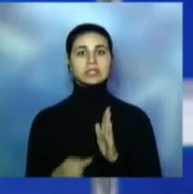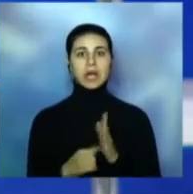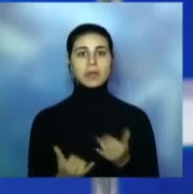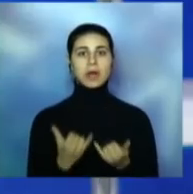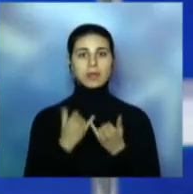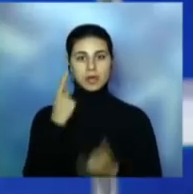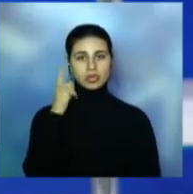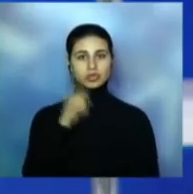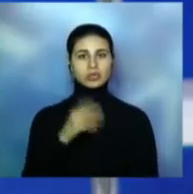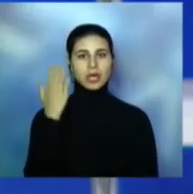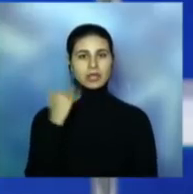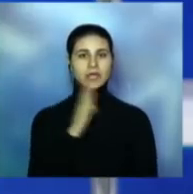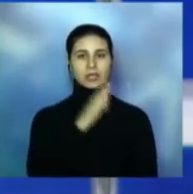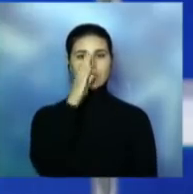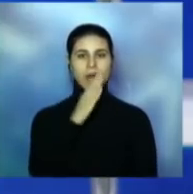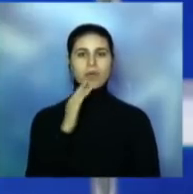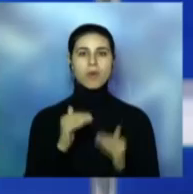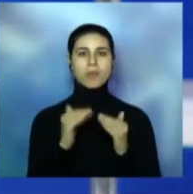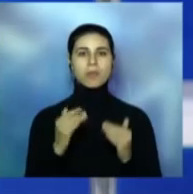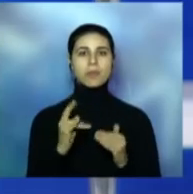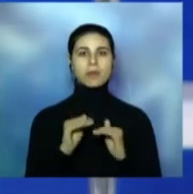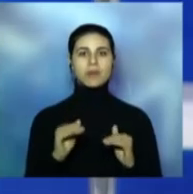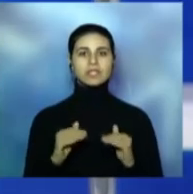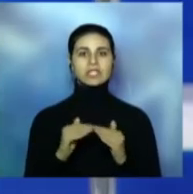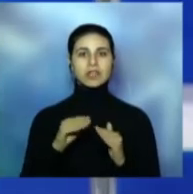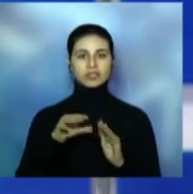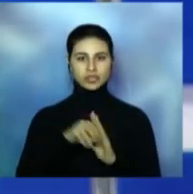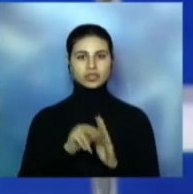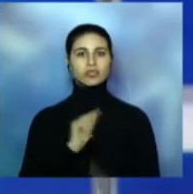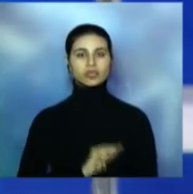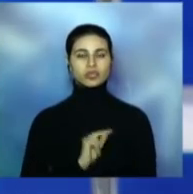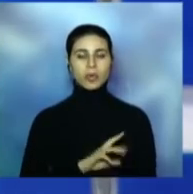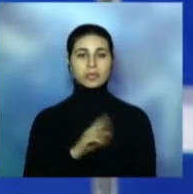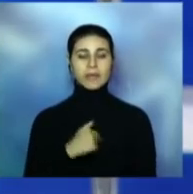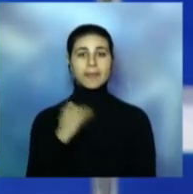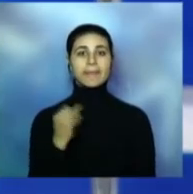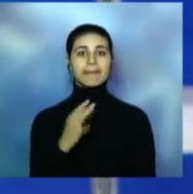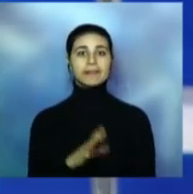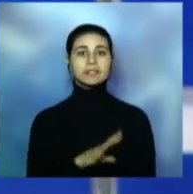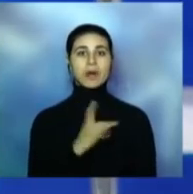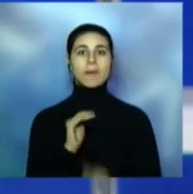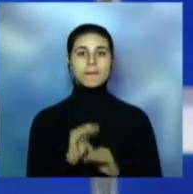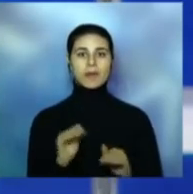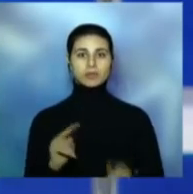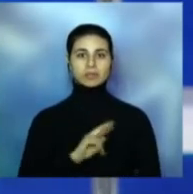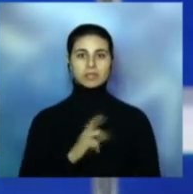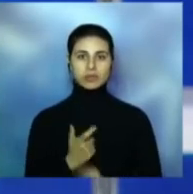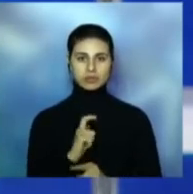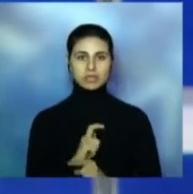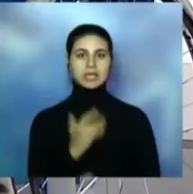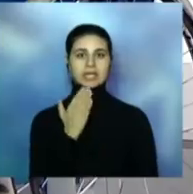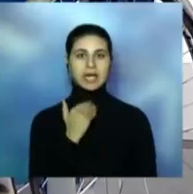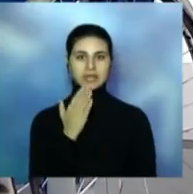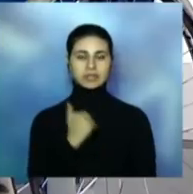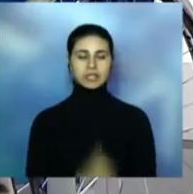გაეწია, იცოდა რომ ადრე უდედმამობაშთა სახლში მუშაობდი და ჩემი ინტერესი იყო, ნუ ბავშვების სიყვარული ხო ძალიან